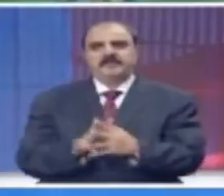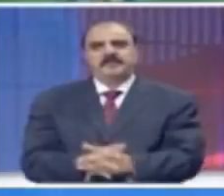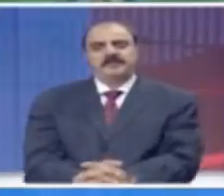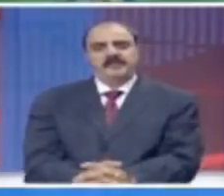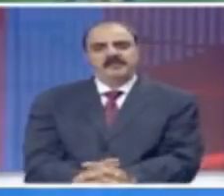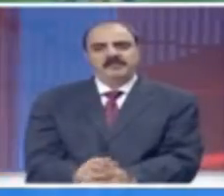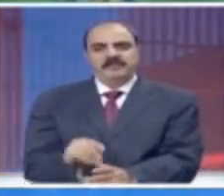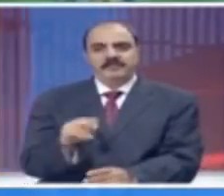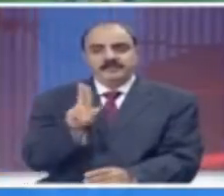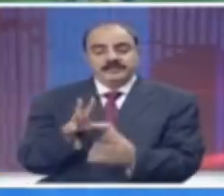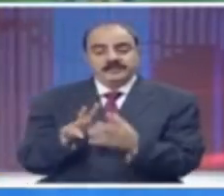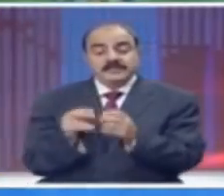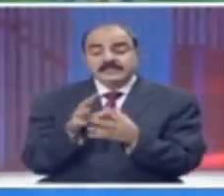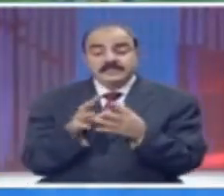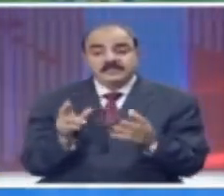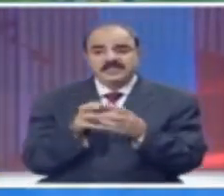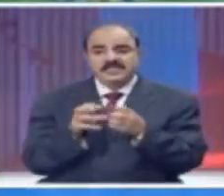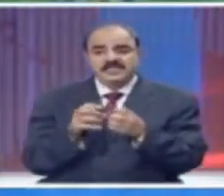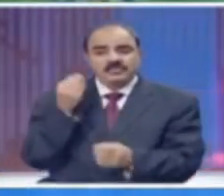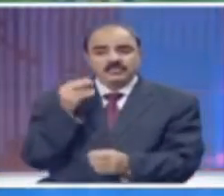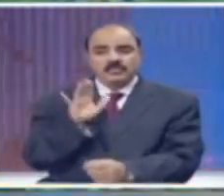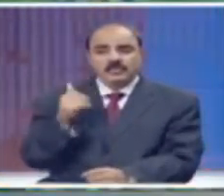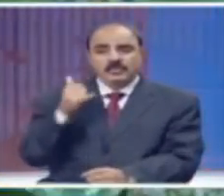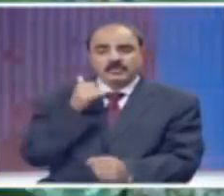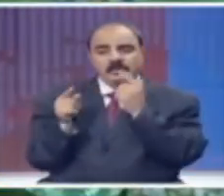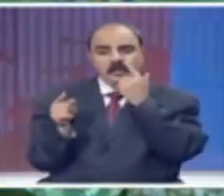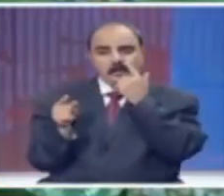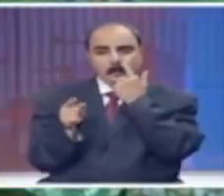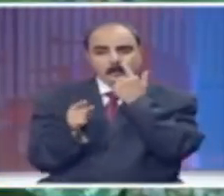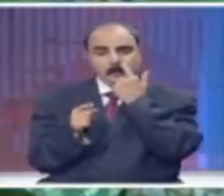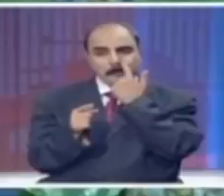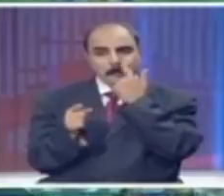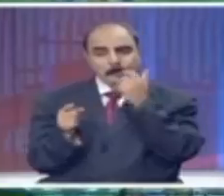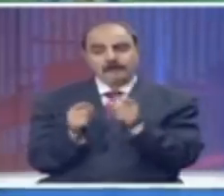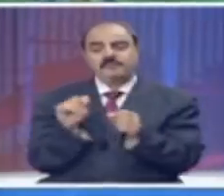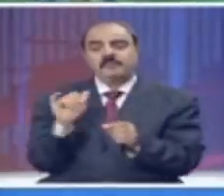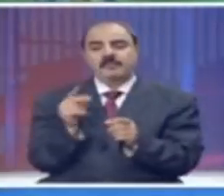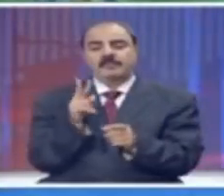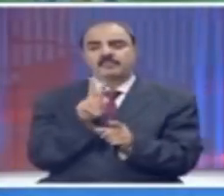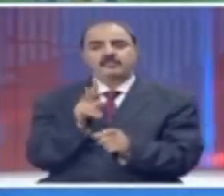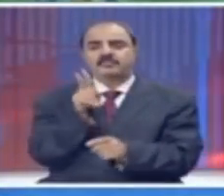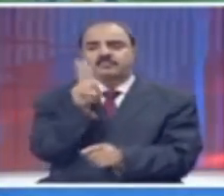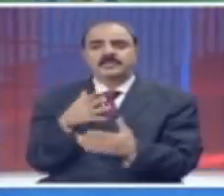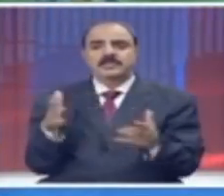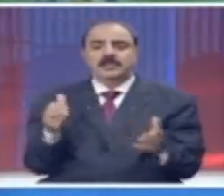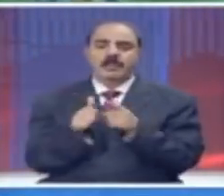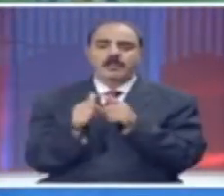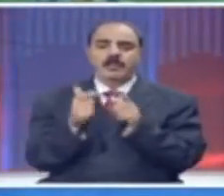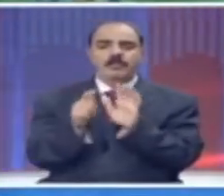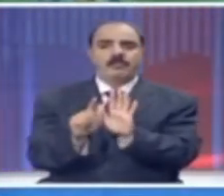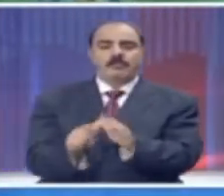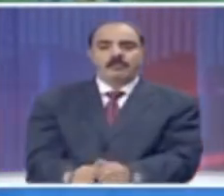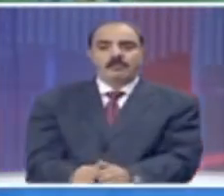أمامهم. الاستفسارات اللي بتاعت الوزارة بتاعت غرفة عمليات بتتلخص في نوعين رئيسيين من الاستفسارات. الاستفسار الأول